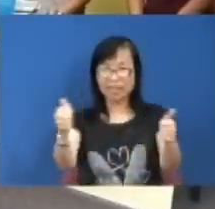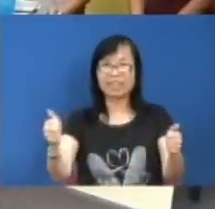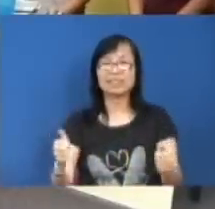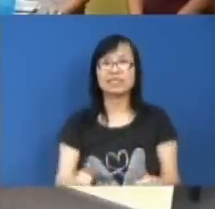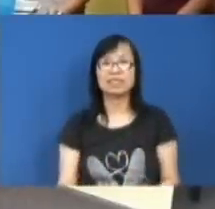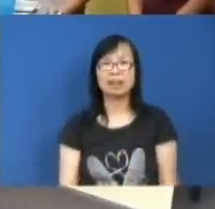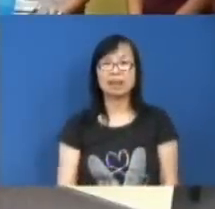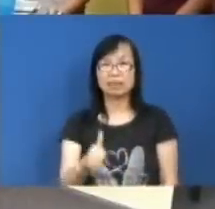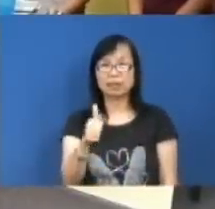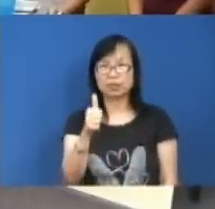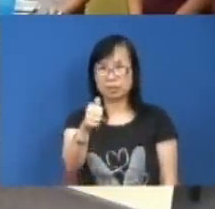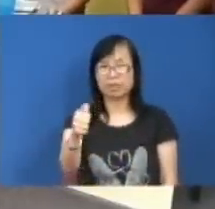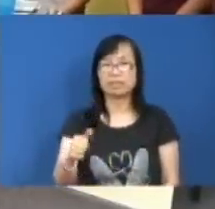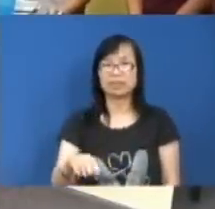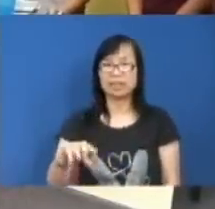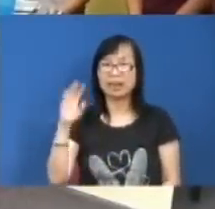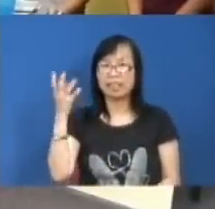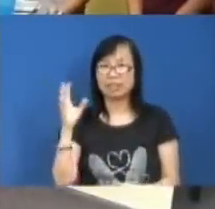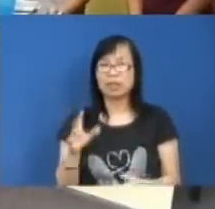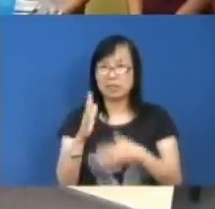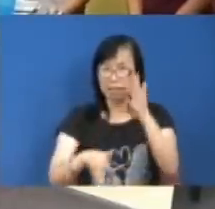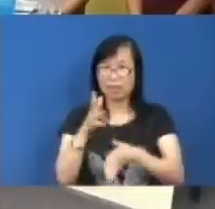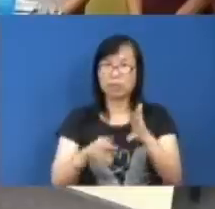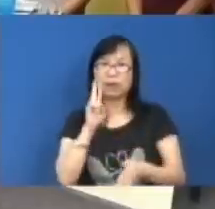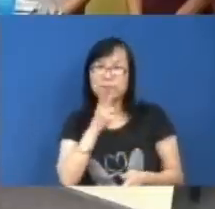係啦，亦都多謝阿慧蘭啦，幫我哋做手語